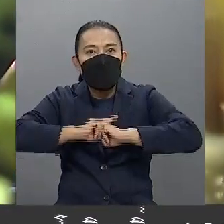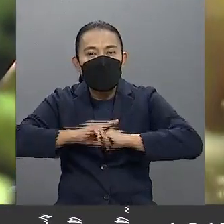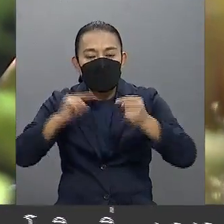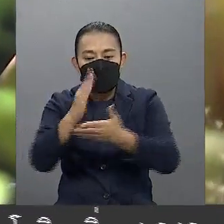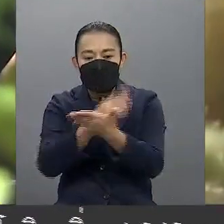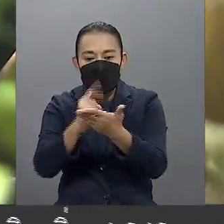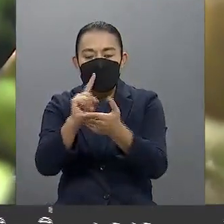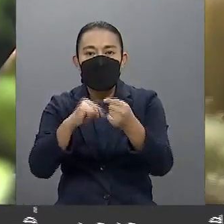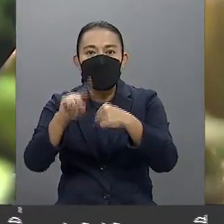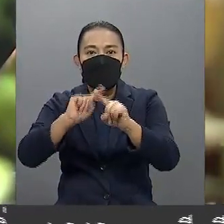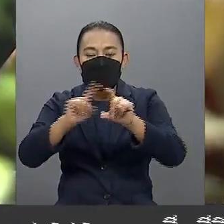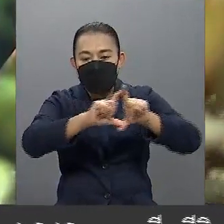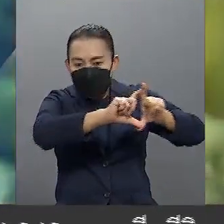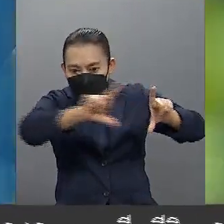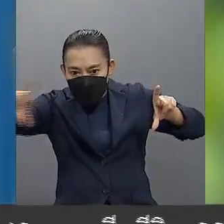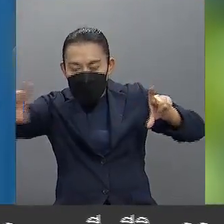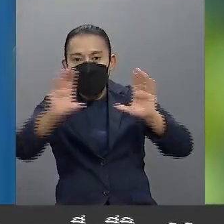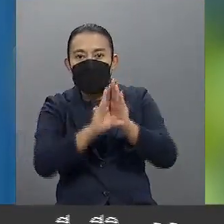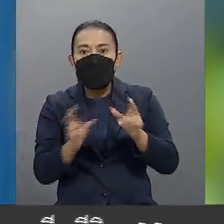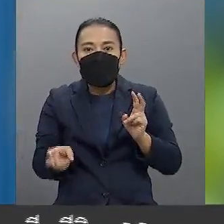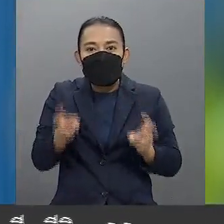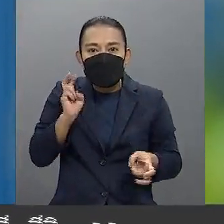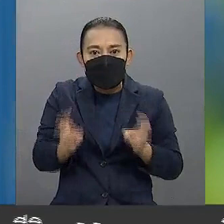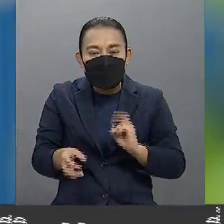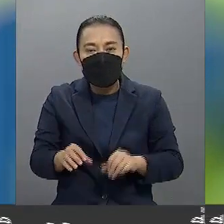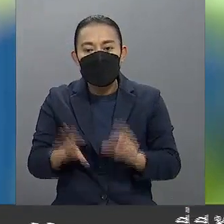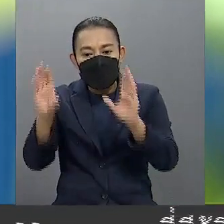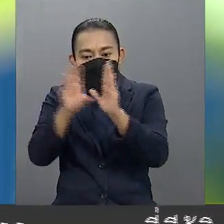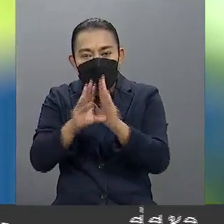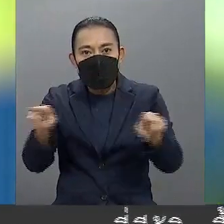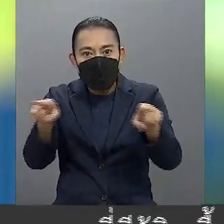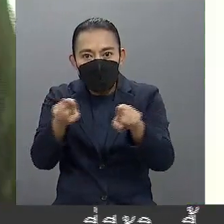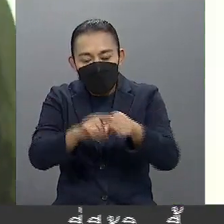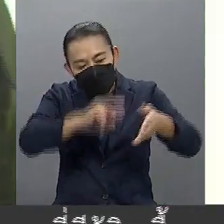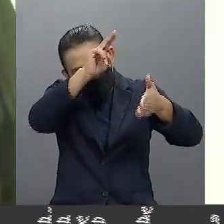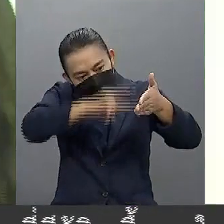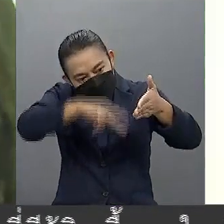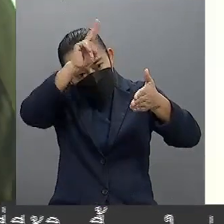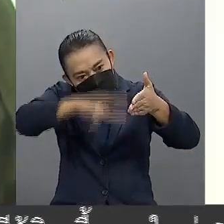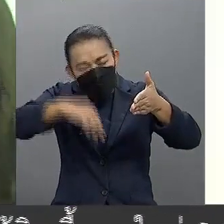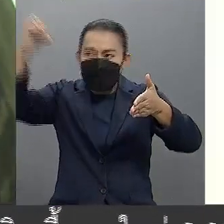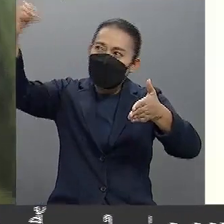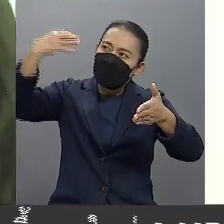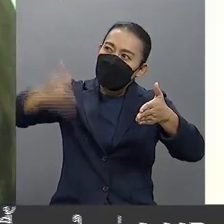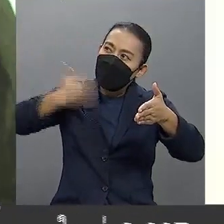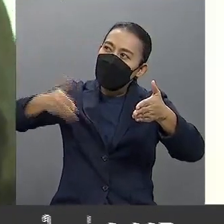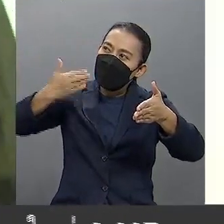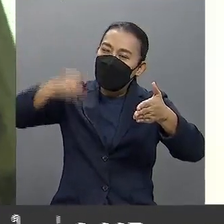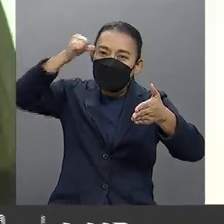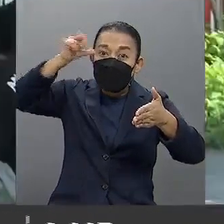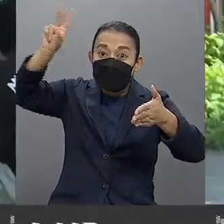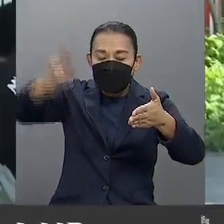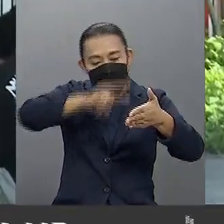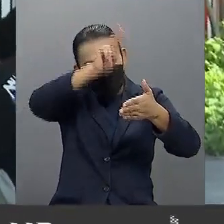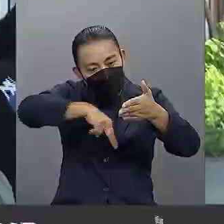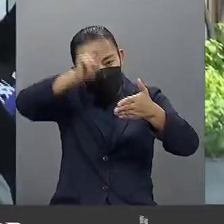ติ้งภาพการ์ตูนภาพเหมือนวาดกันกลางแจ้งท่ามกลางอากาศร้อนๆตลอด30วันสร้างประสบการณ์การ